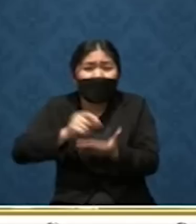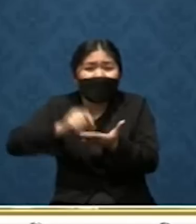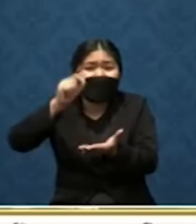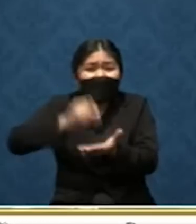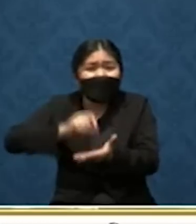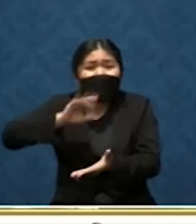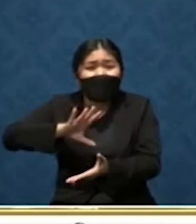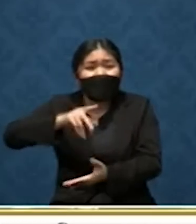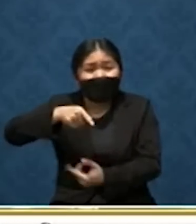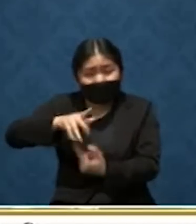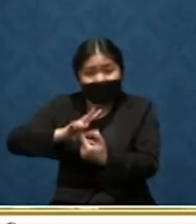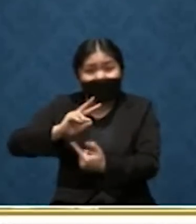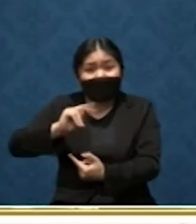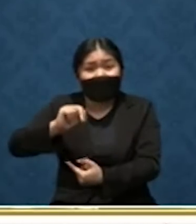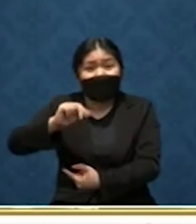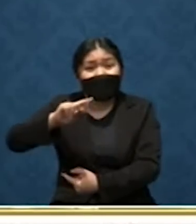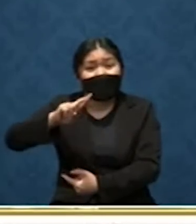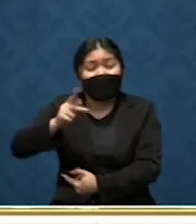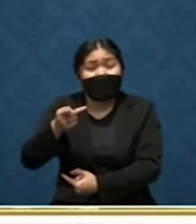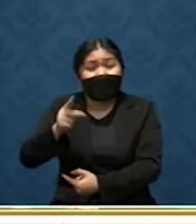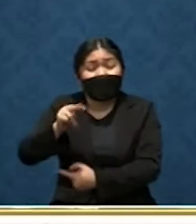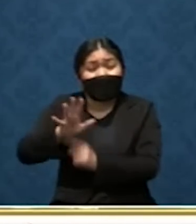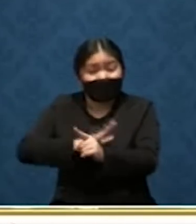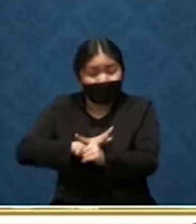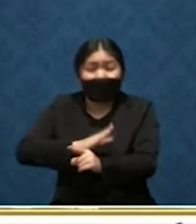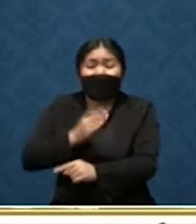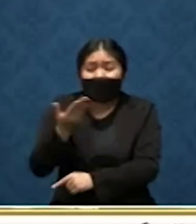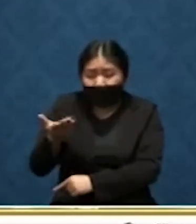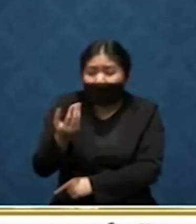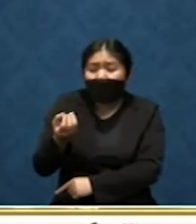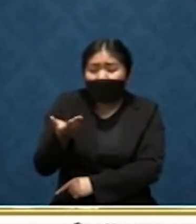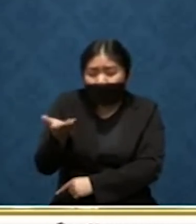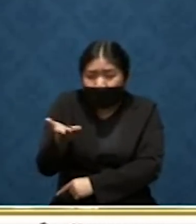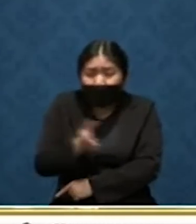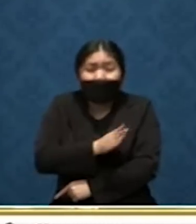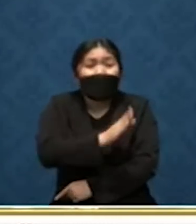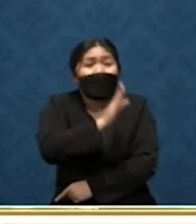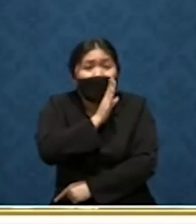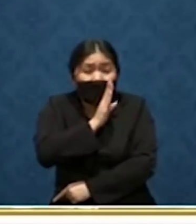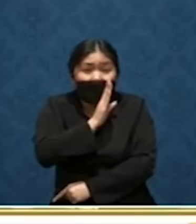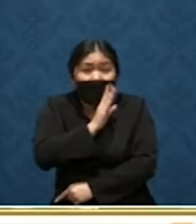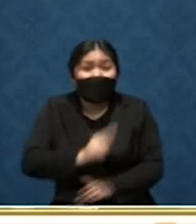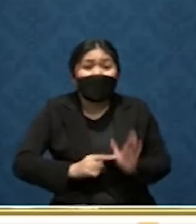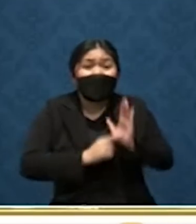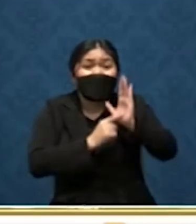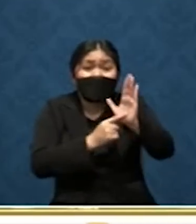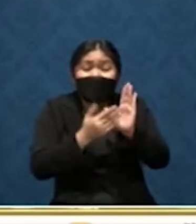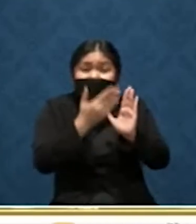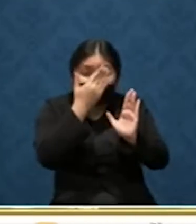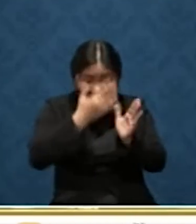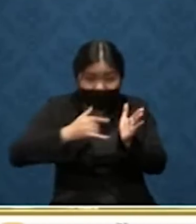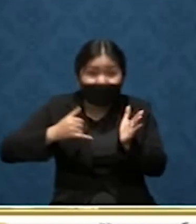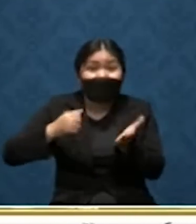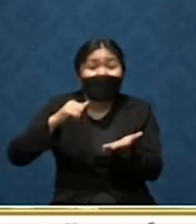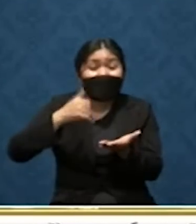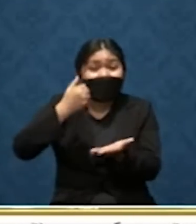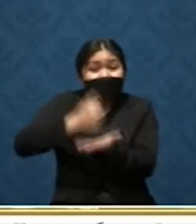trainings ครัมีหนาพสสปรตเรียบร้อยครับบอกวาให้ปรอมใหหน่อยส่งตัวย่างภาพหนาพัสสปอตไปให้ทวนกอก